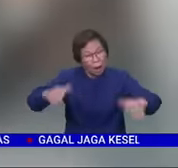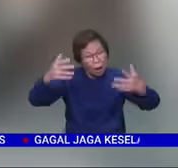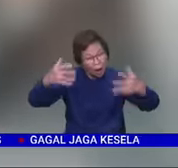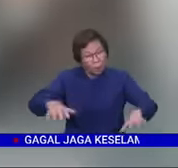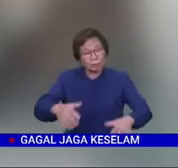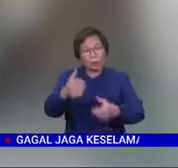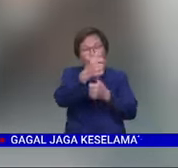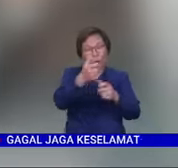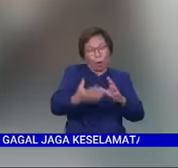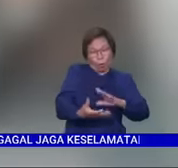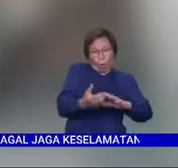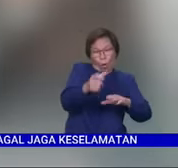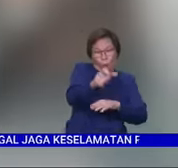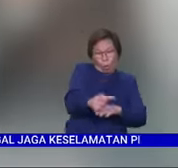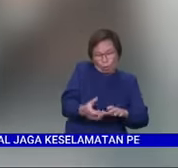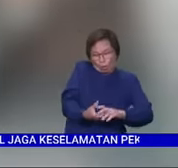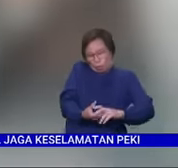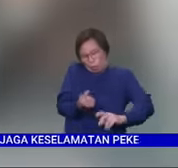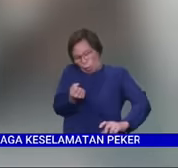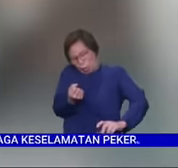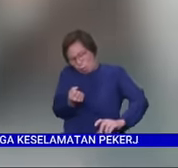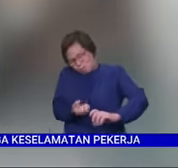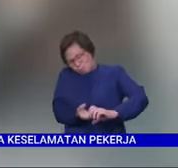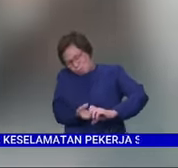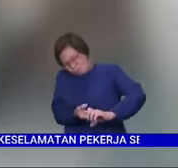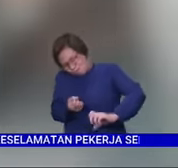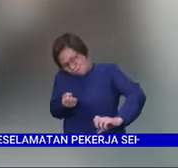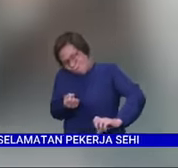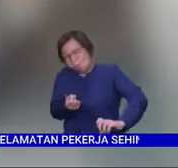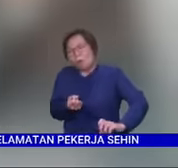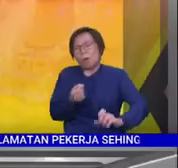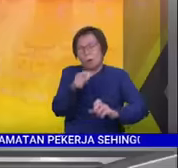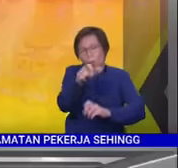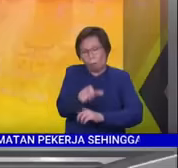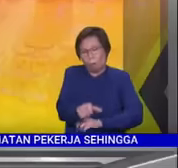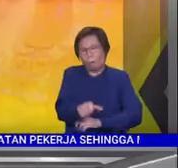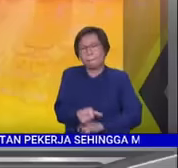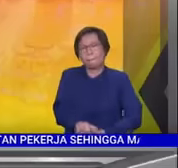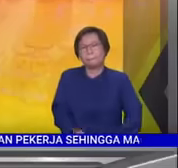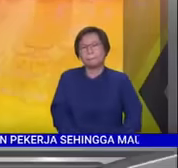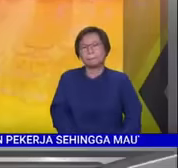anggota bertindak mengeluarkan mangsa menggunakan scoop stretcher hai hai